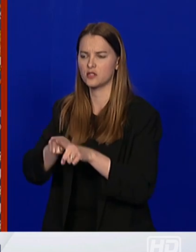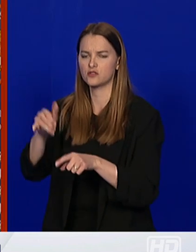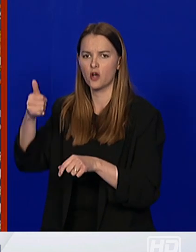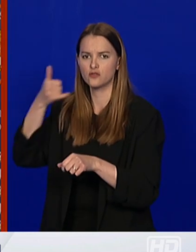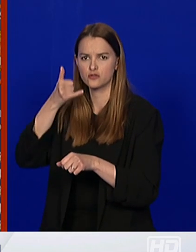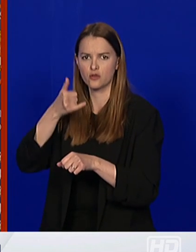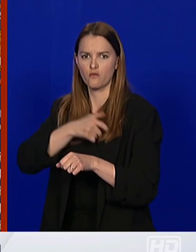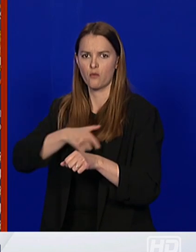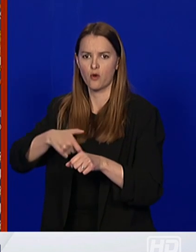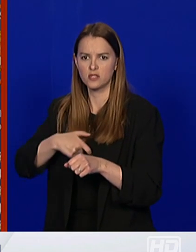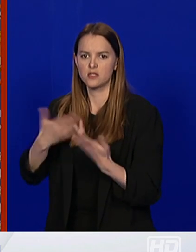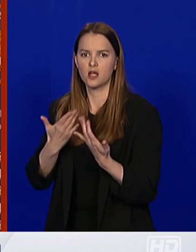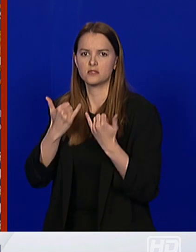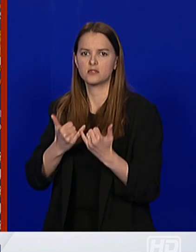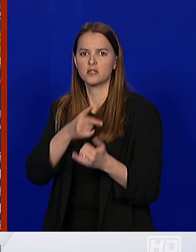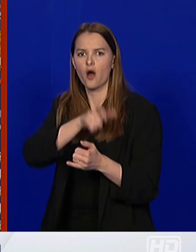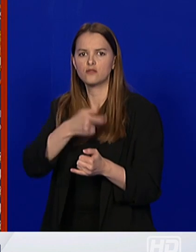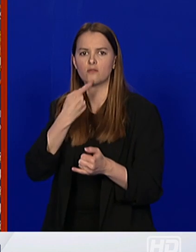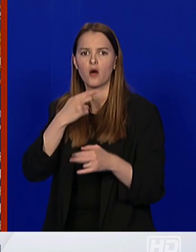koronavirusom u vlastitim stanovima ili kućama?